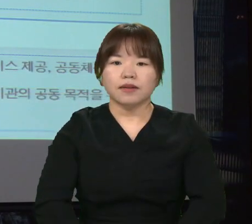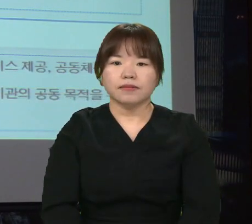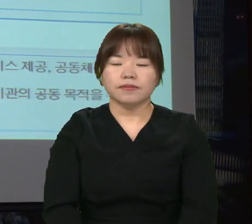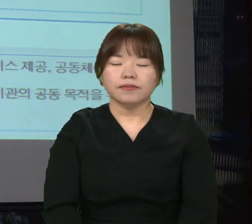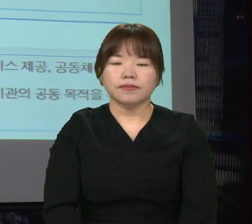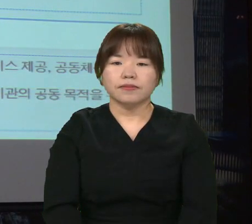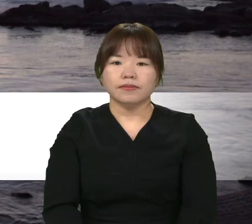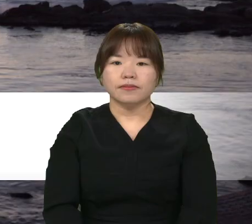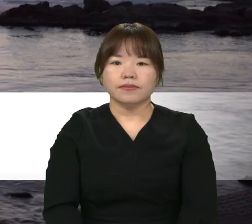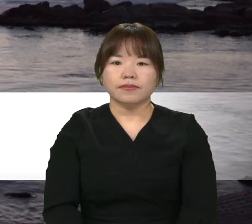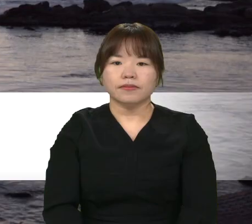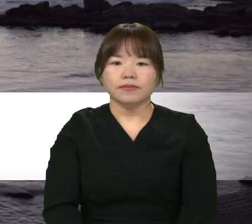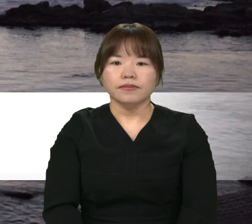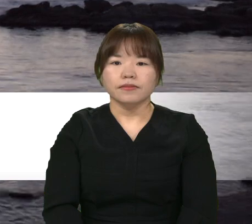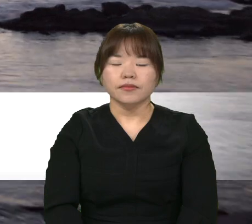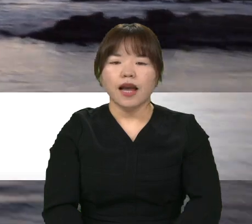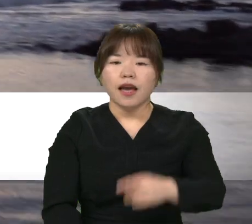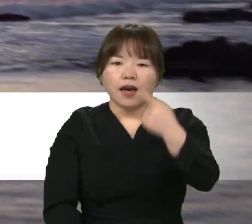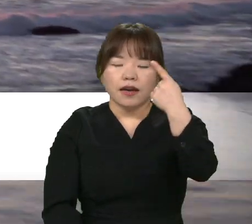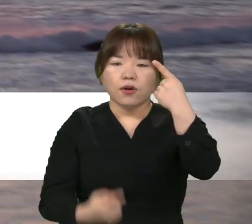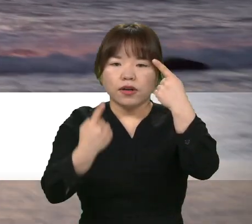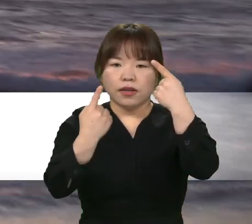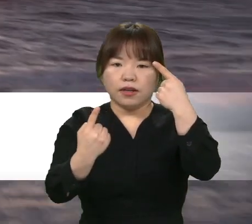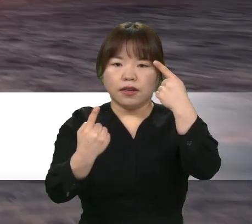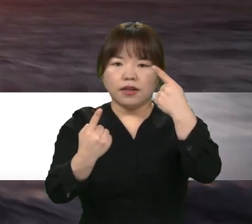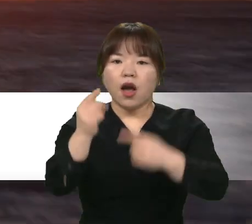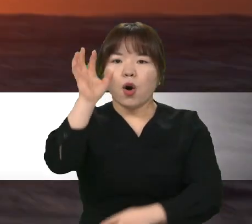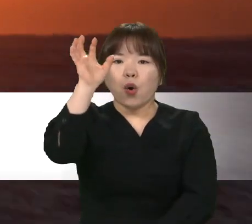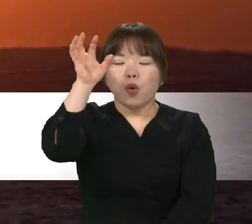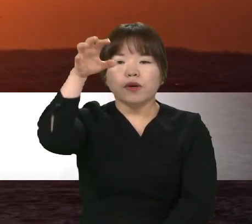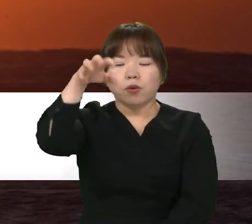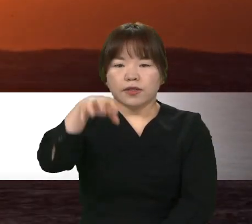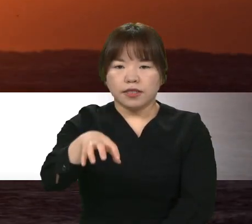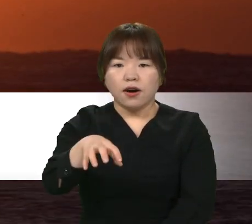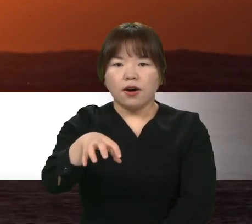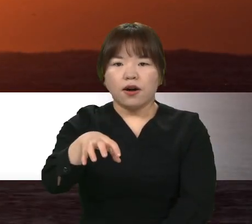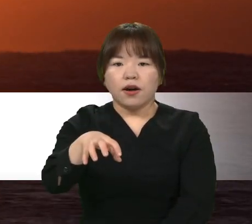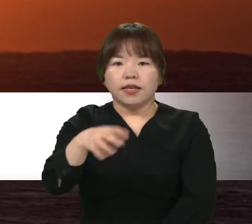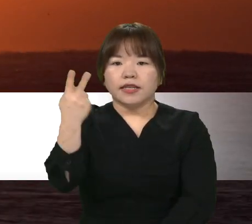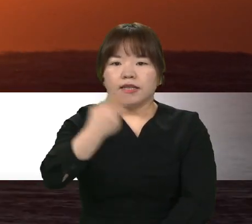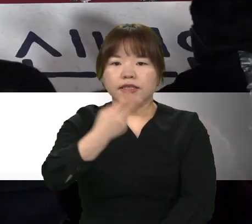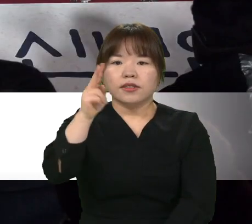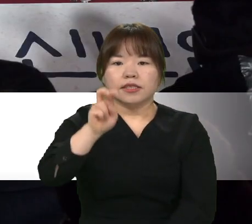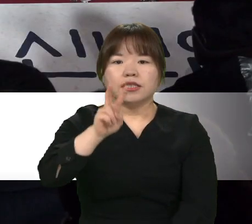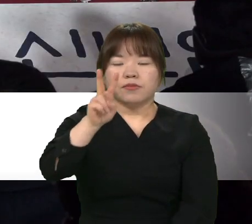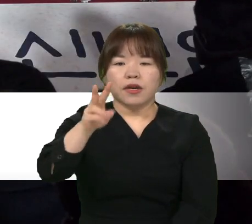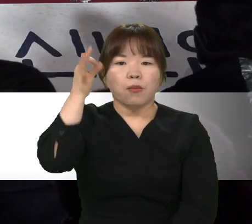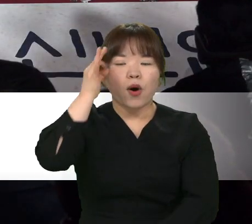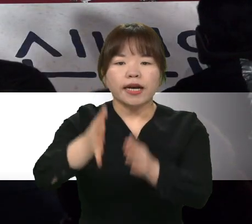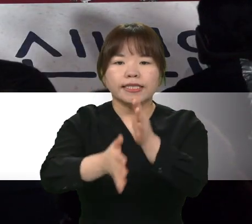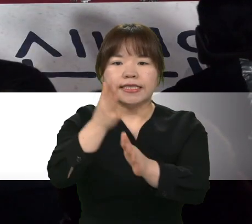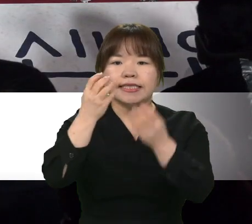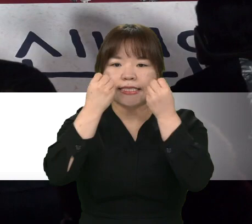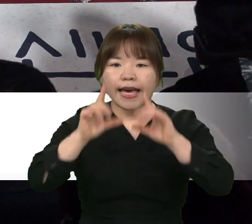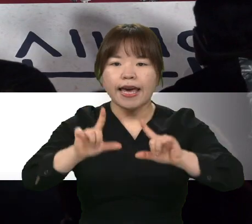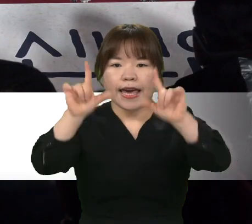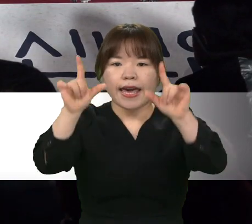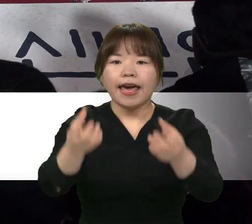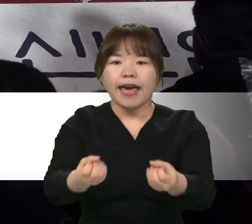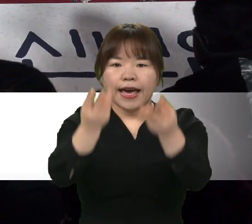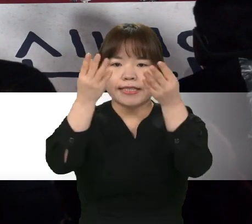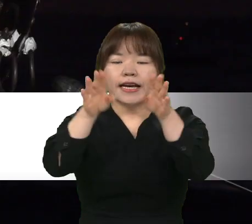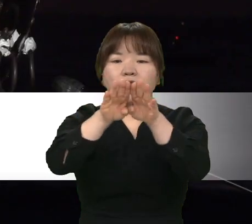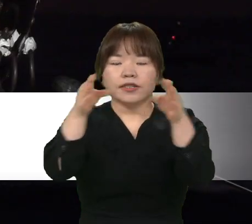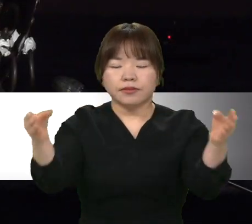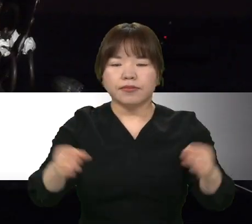회의입니다 포항시는 지난 1월 1일 호미곶해맞이광장에서 2022 포항 시민 희망